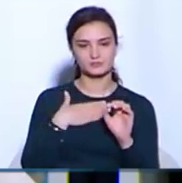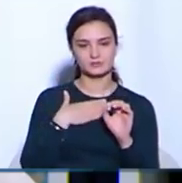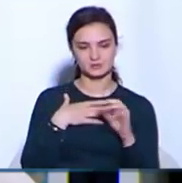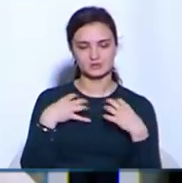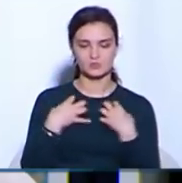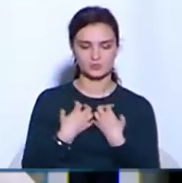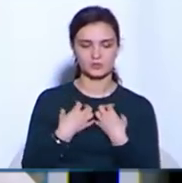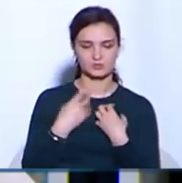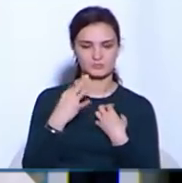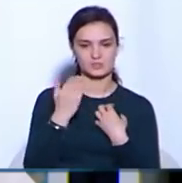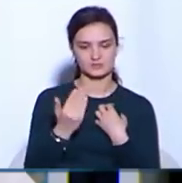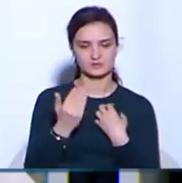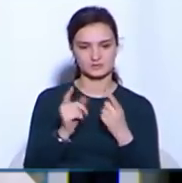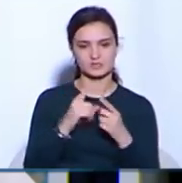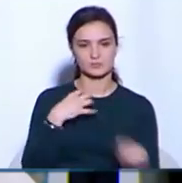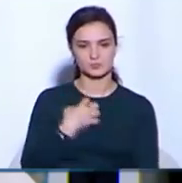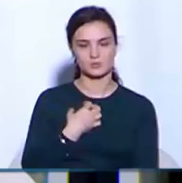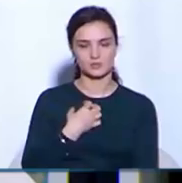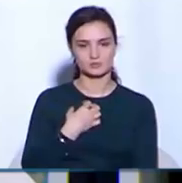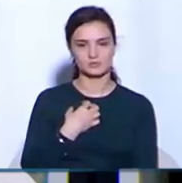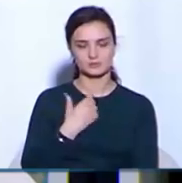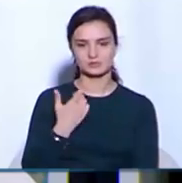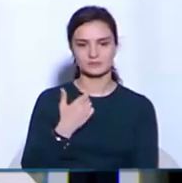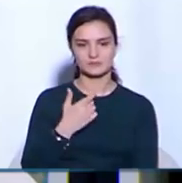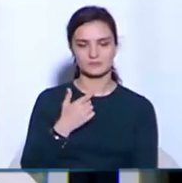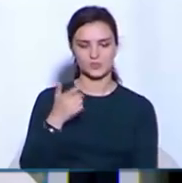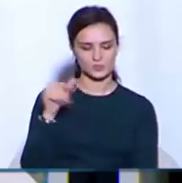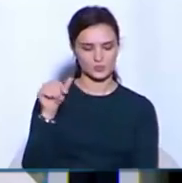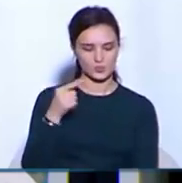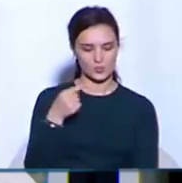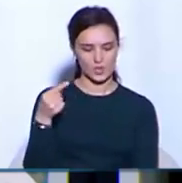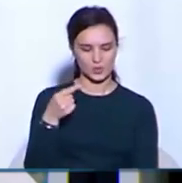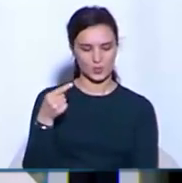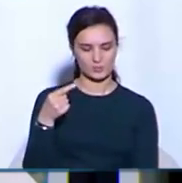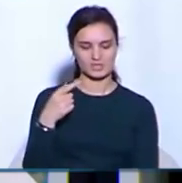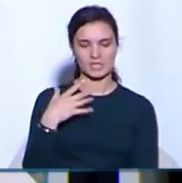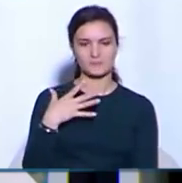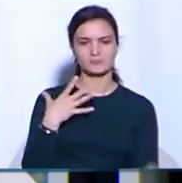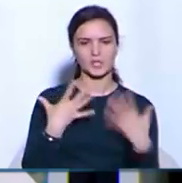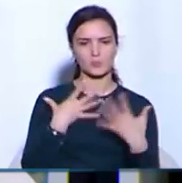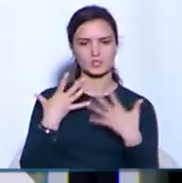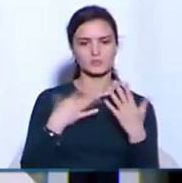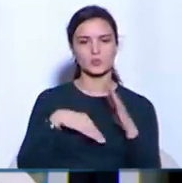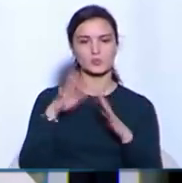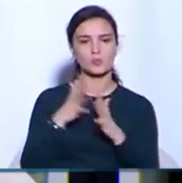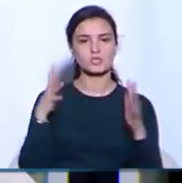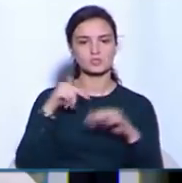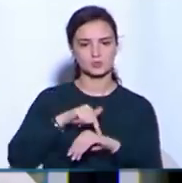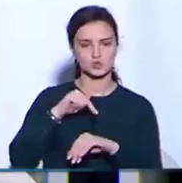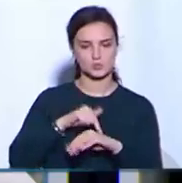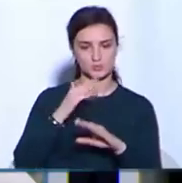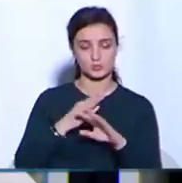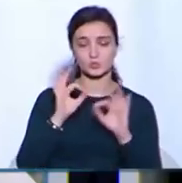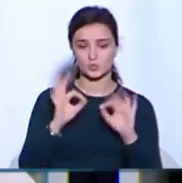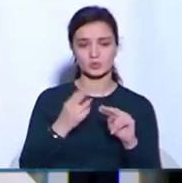და სამწუხაროდ და მათთვისაც ალბათ სამწუხაროდ ძაფრ უარყოფით ემოციებზე უფრო მეტი მგრძნობელობა აქვთ და